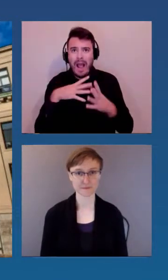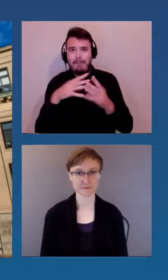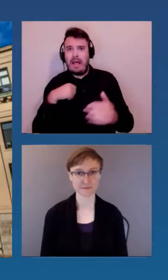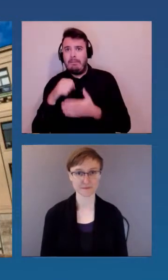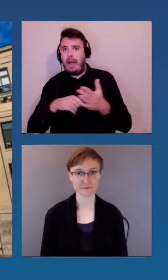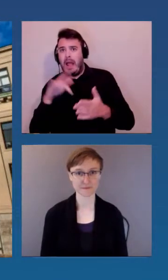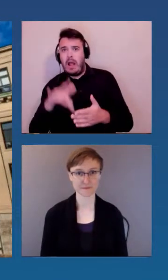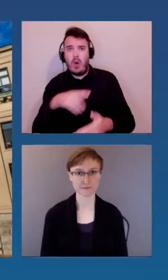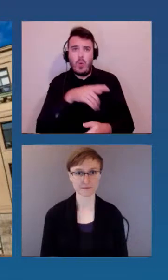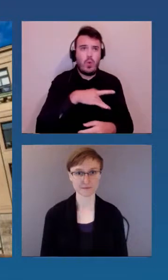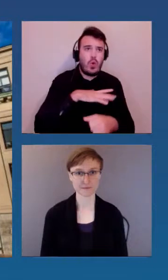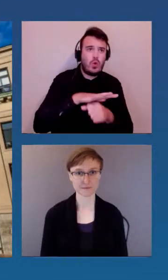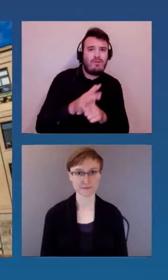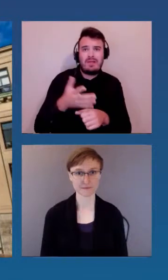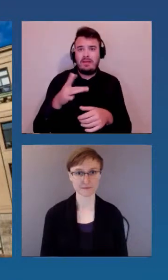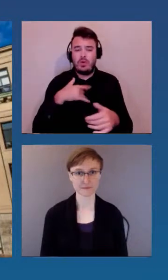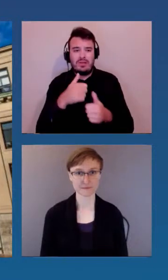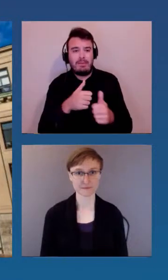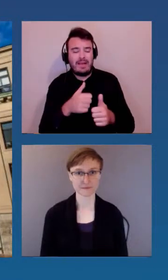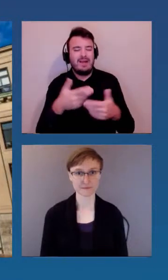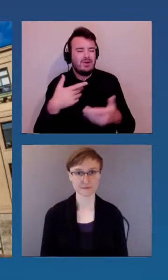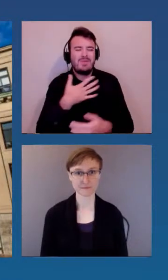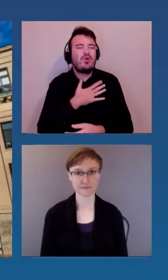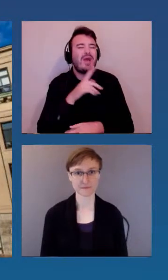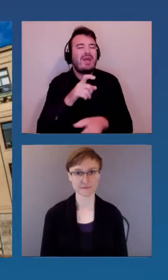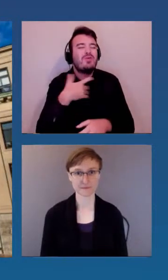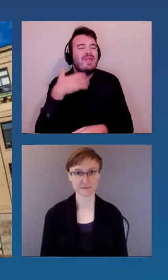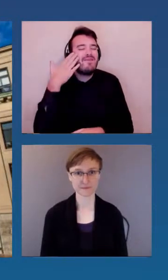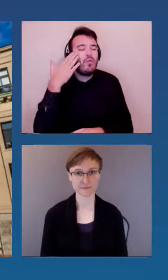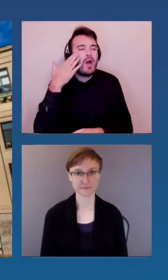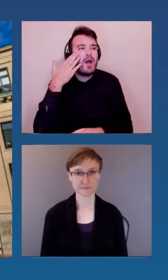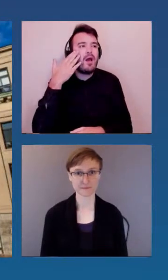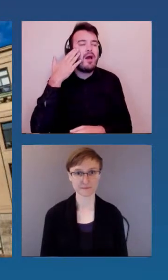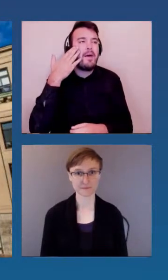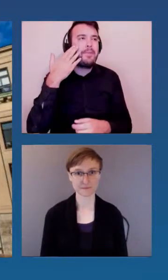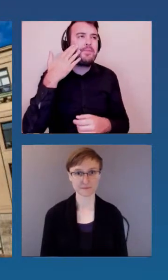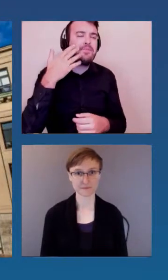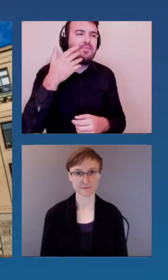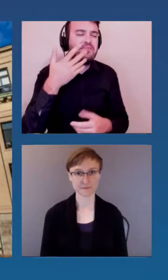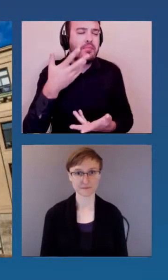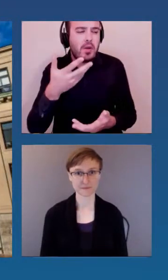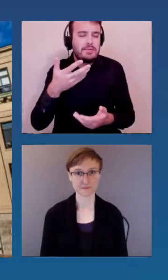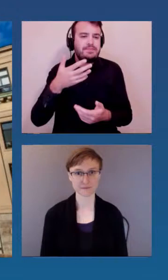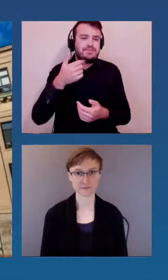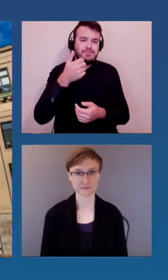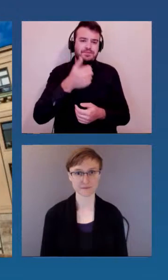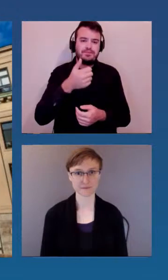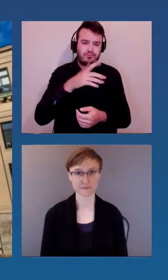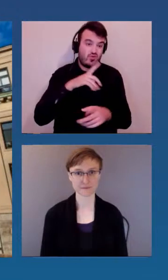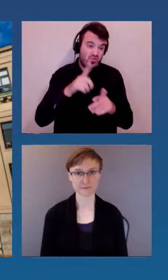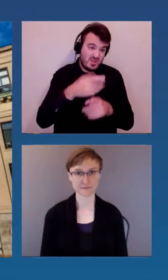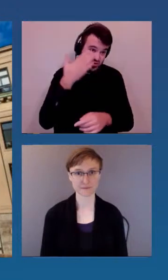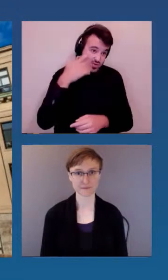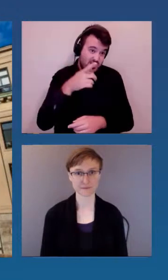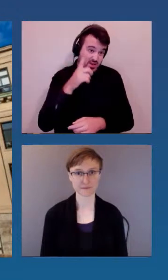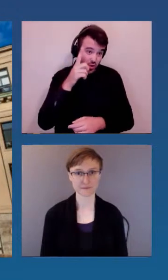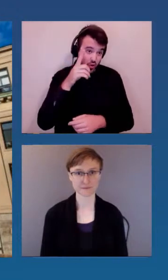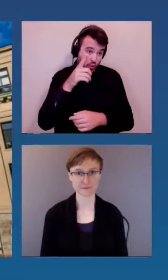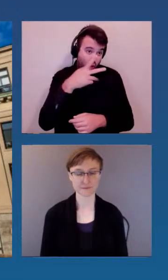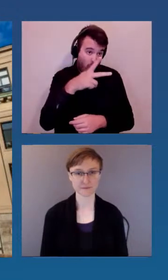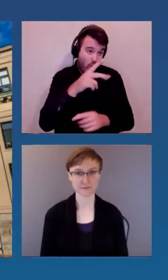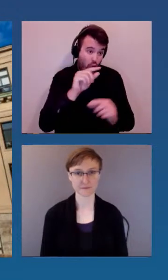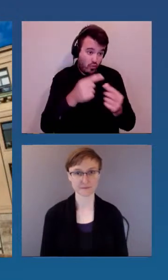Pou, Radio-Canada. Ma première question est pour M. Fremont de l'Université d'Ottawa. Vous avez parlé de l'importance de la santé